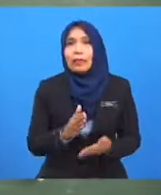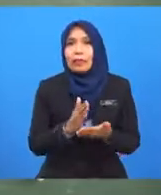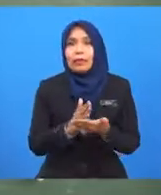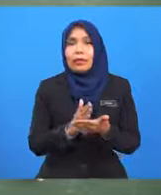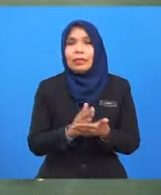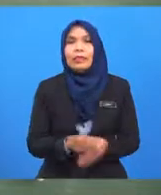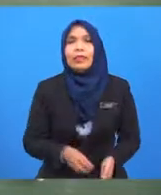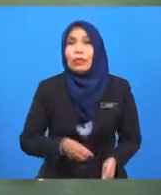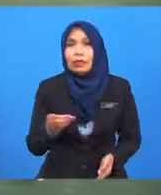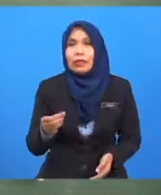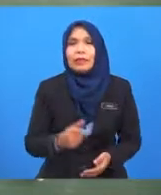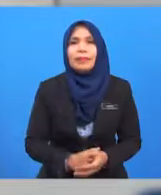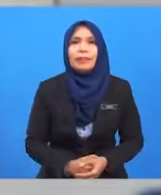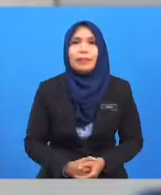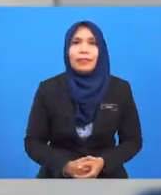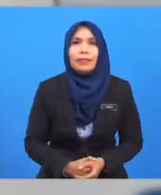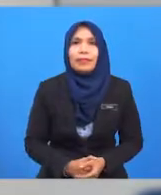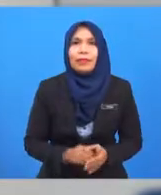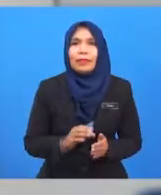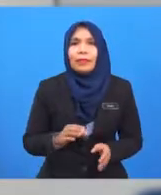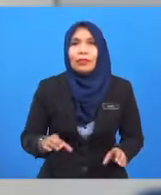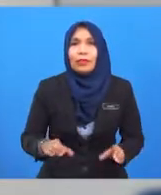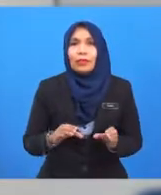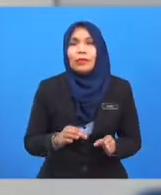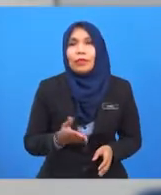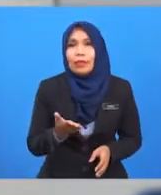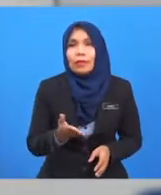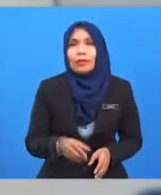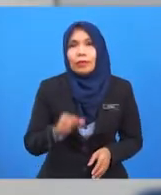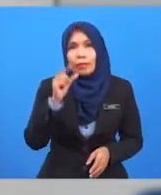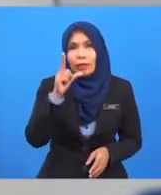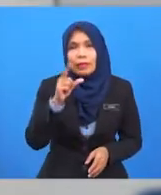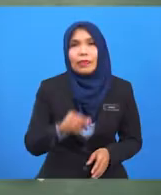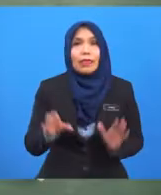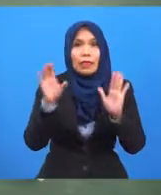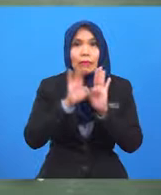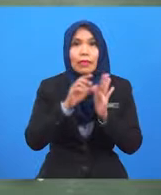memberhentikan objek. Cuba kamu perhatikan gambar ini.